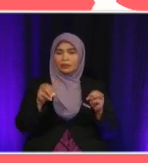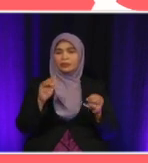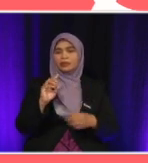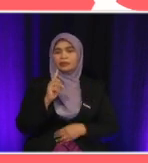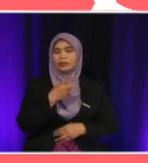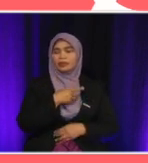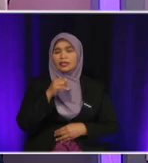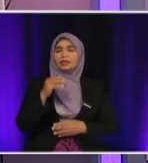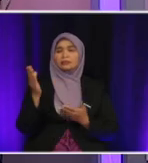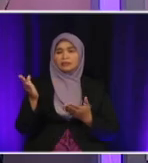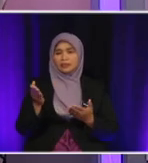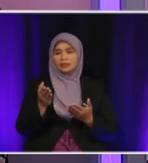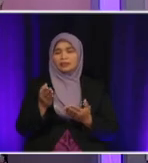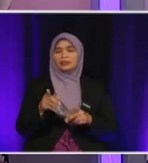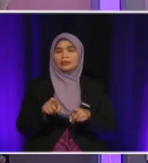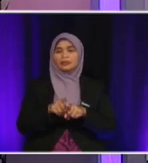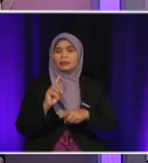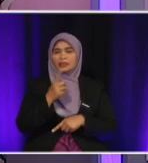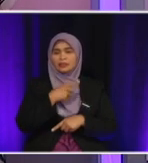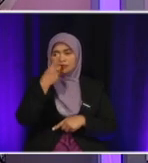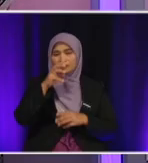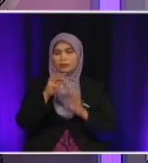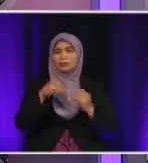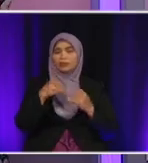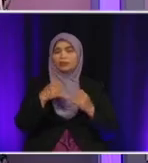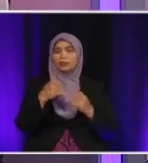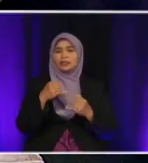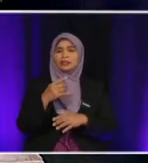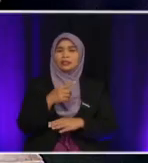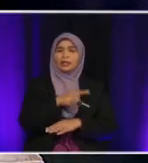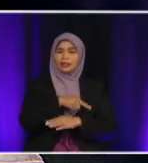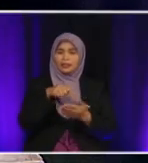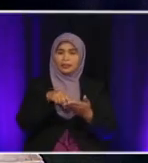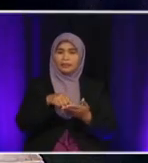yang sudi bersama-sama kita mencarikan program pendidikan ini